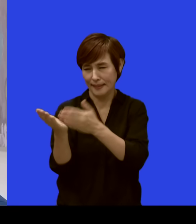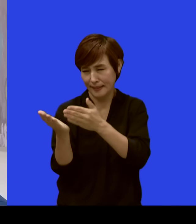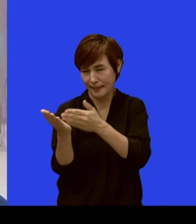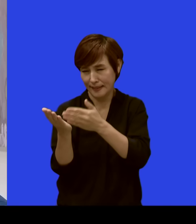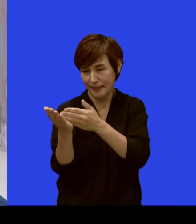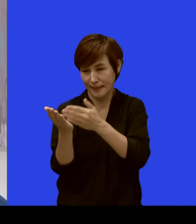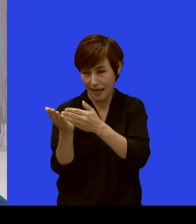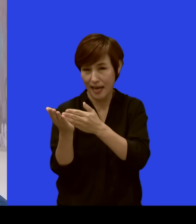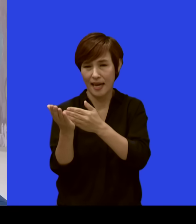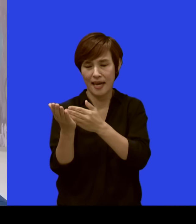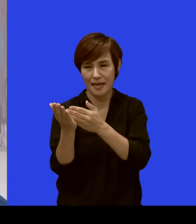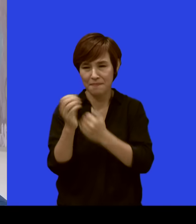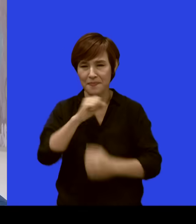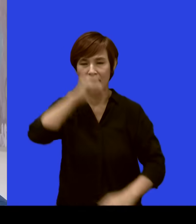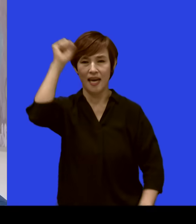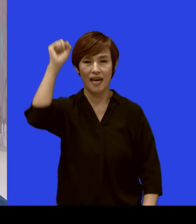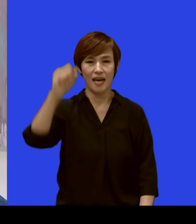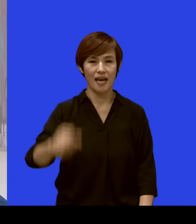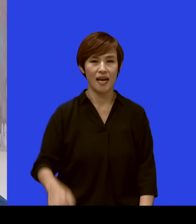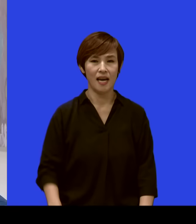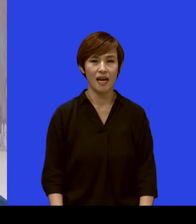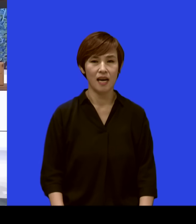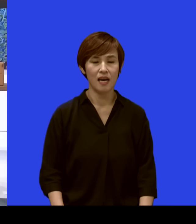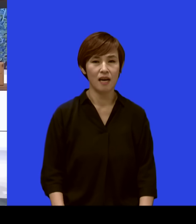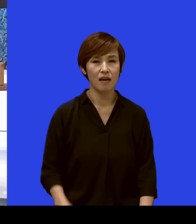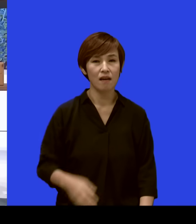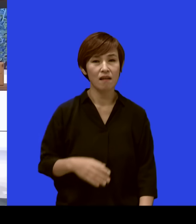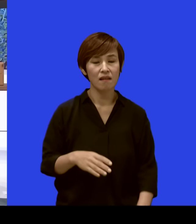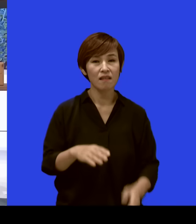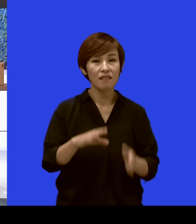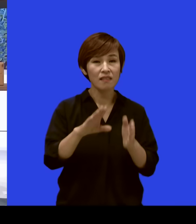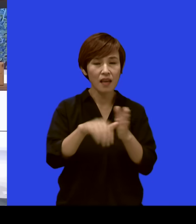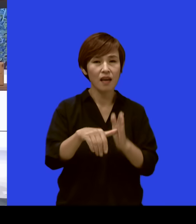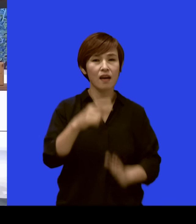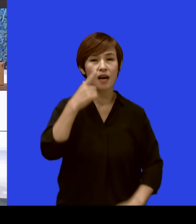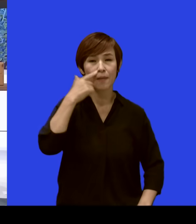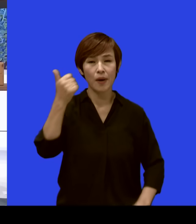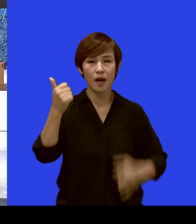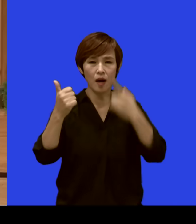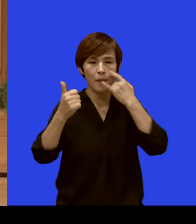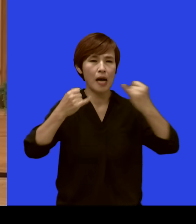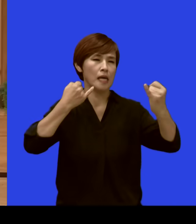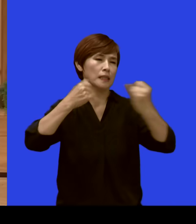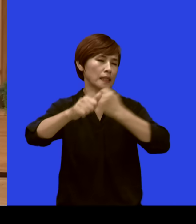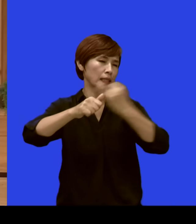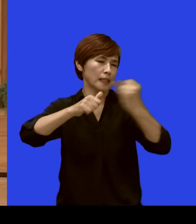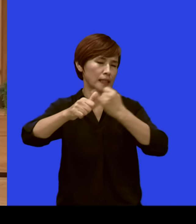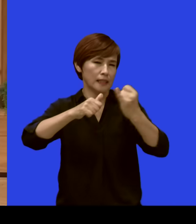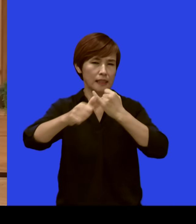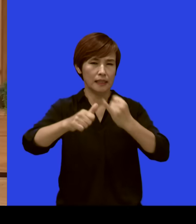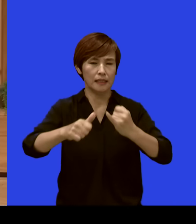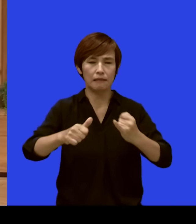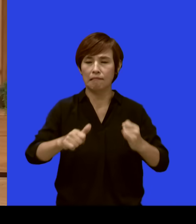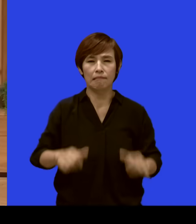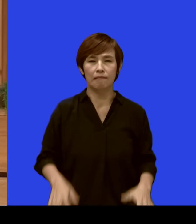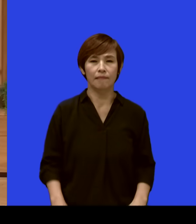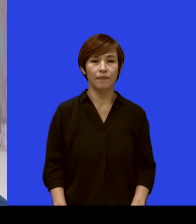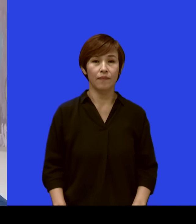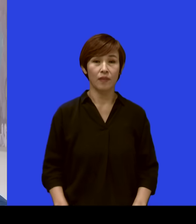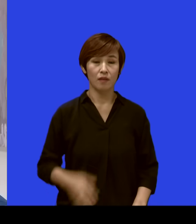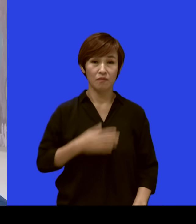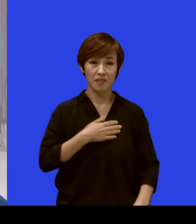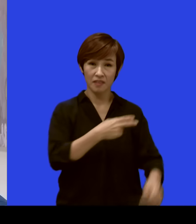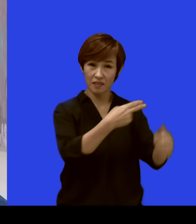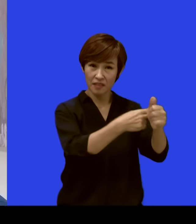됐죠. 근데 그 집에 돌아와서 아버지랑 그 얘기를 하다가 부부싸움이 났어요. 그래서 제가 도저히 나는 이제 안 되겠다. 이제 이러고 그랬는데 우리